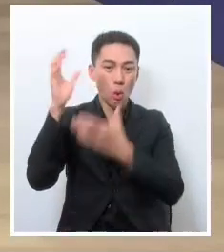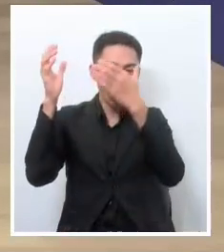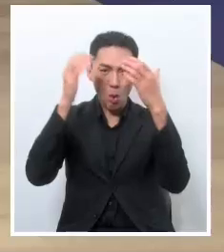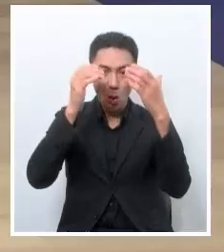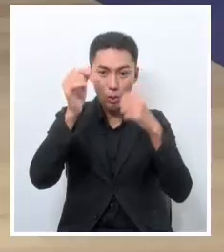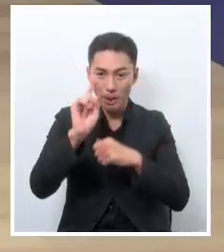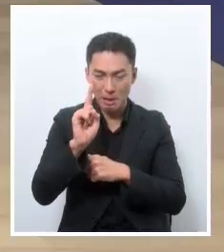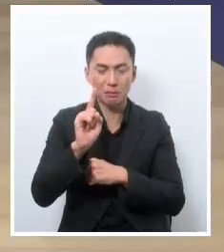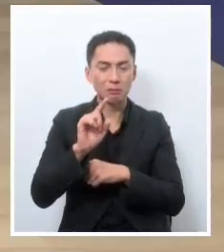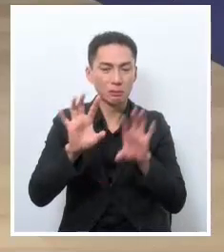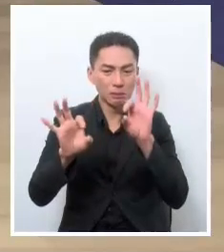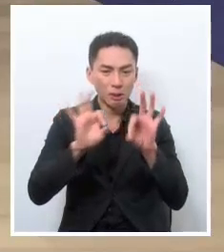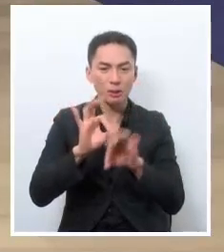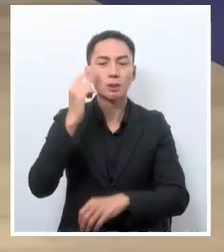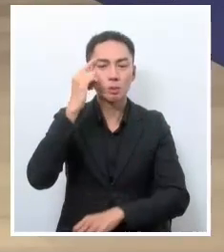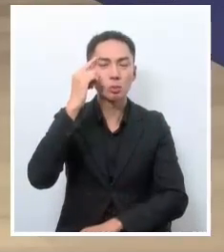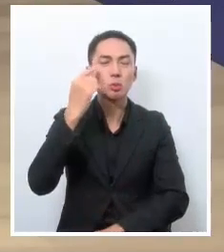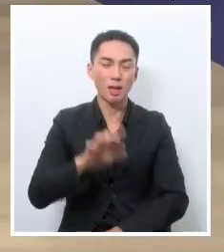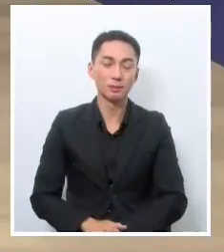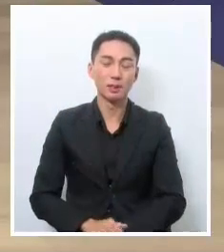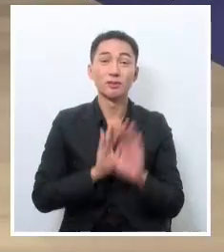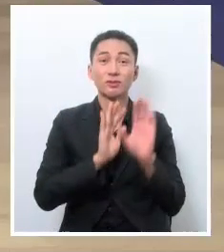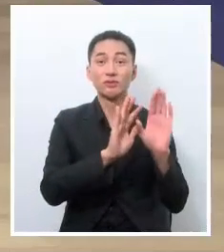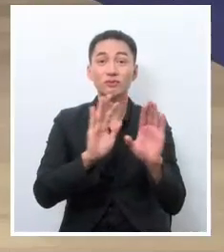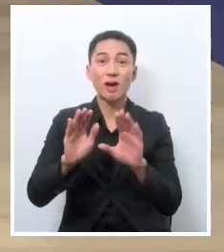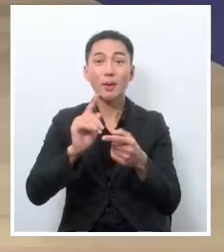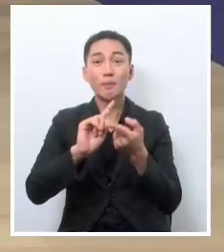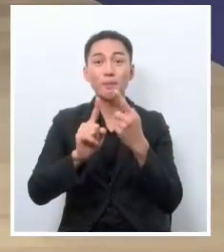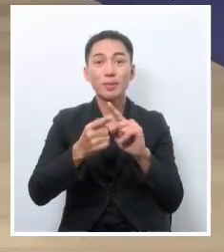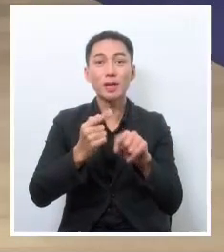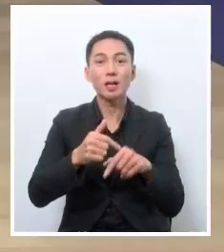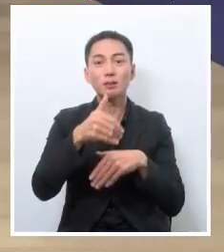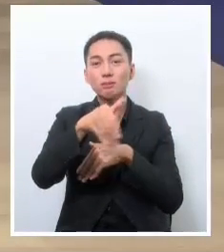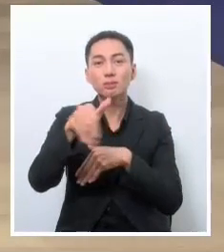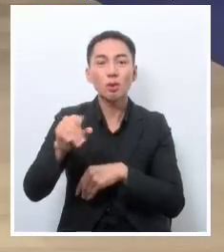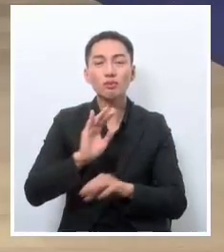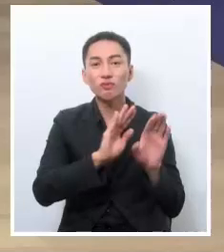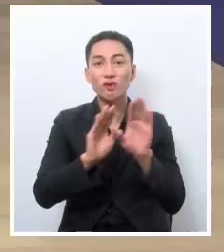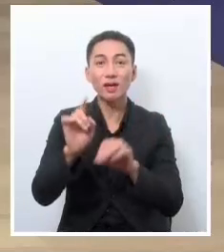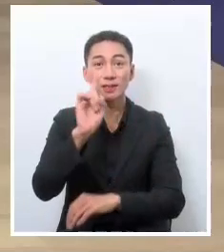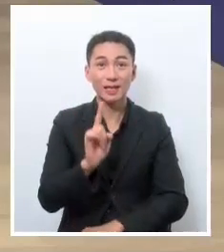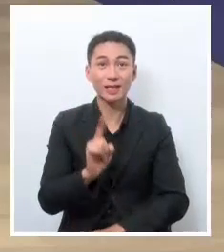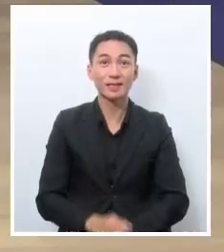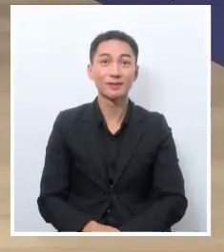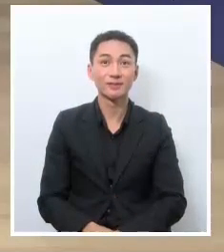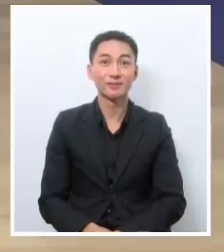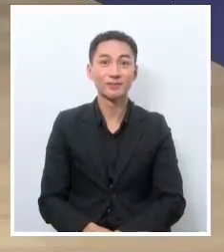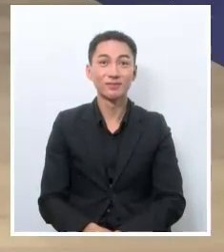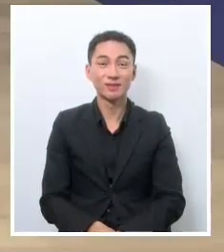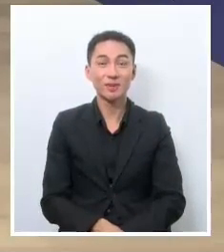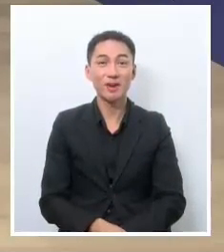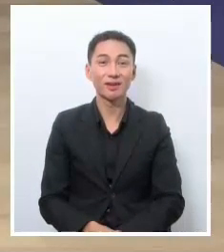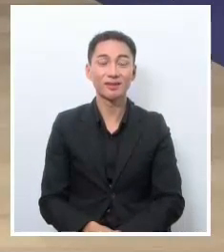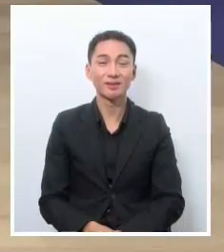สิ่งนึงที่เราอยากจะฝากกับน้องๆหรือคนทางบ้านเป็นไงบ้างฝากถึงการแสดงโขนเนี่ยถ้าใครอยากจะมาเป็นนักแสดงเหมือน